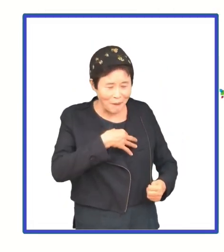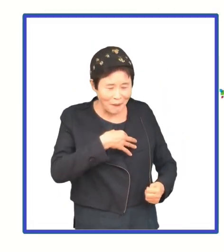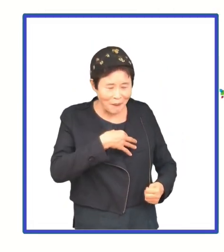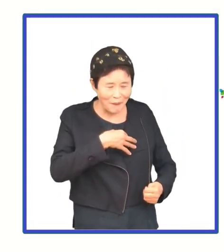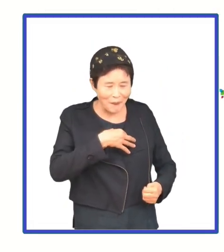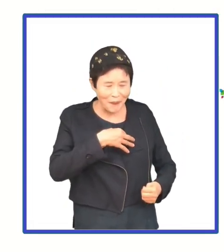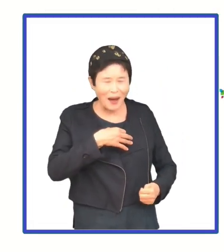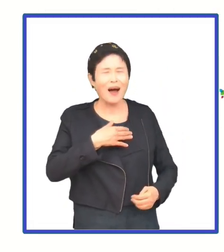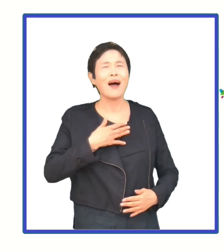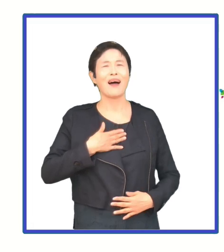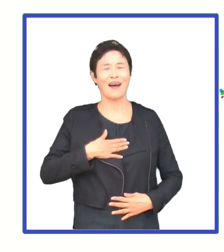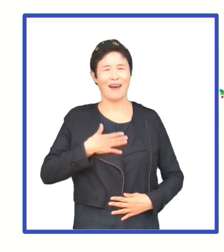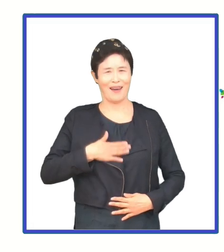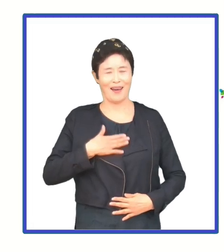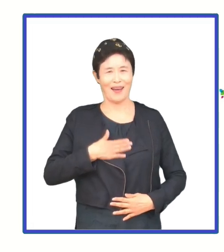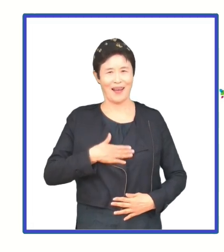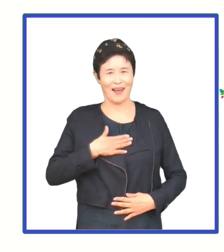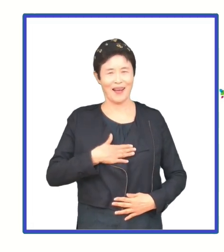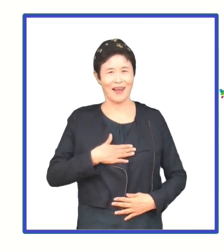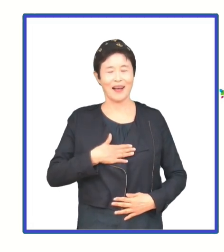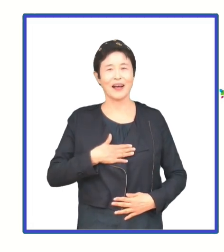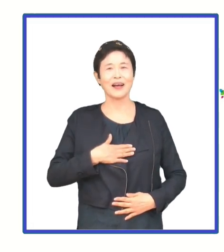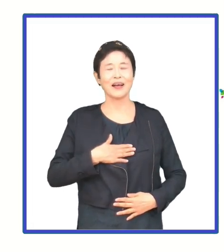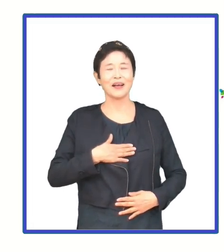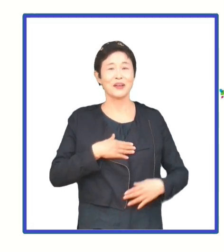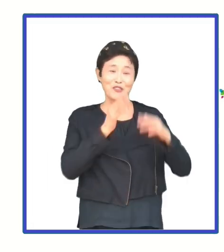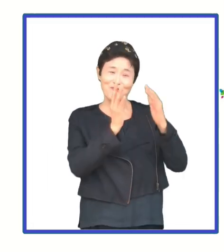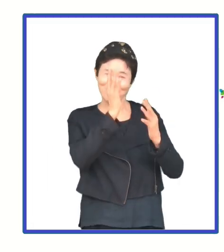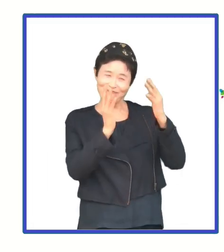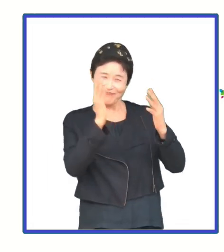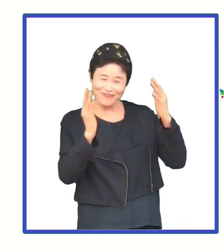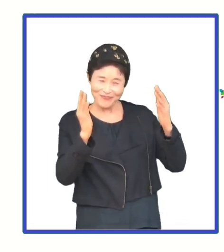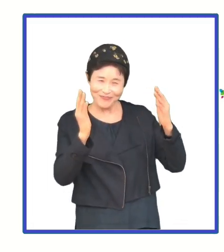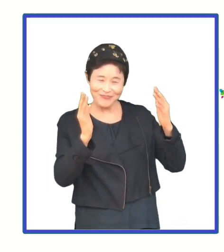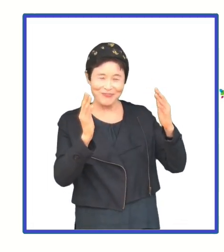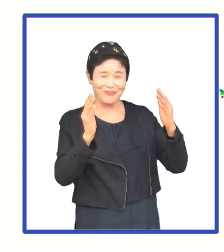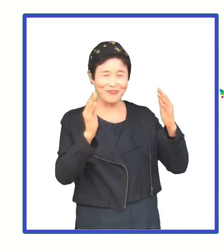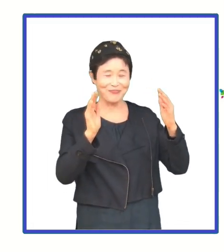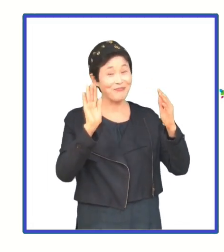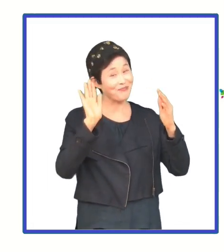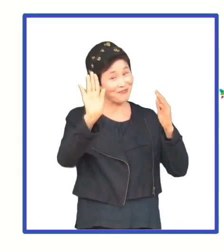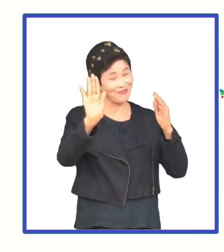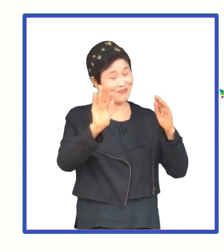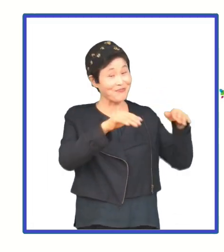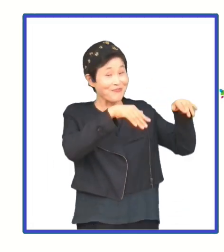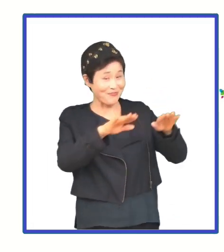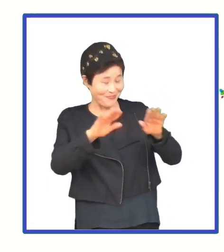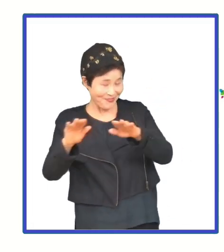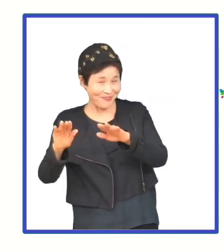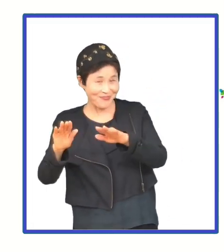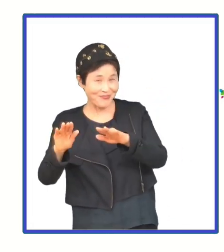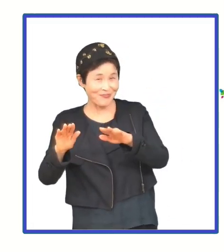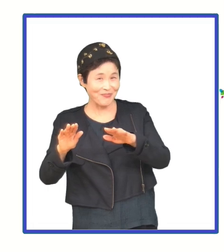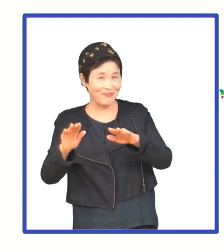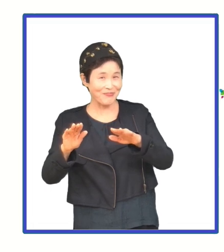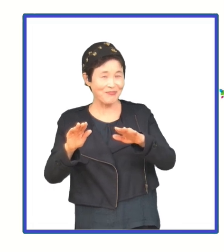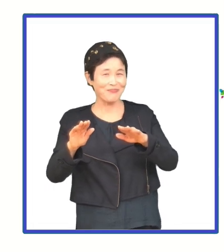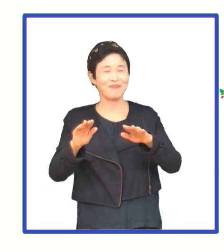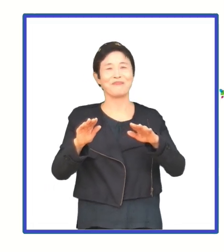수양 선생님, 숲이 우리에게 이렇게 많은 혜택을 주는지 다시 깨닫게 되는 시간이었던 것 같아요. 우리